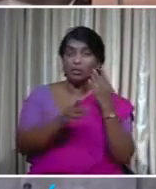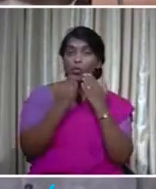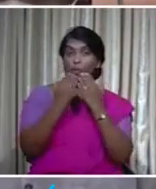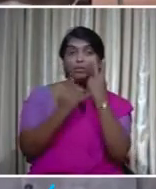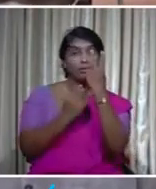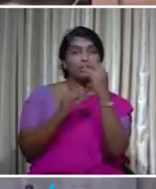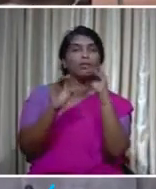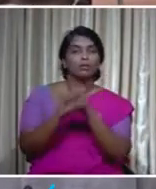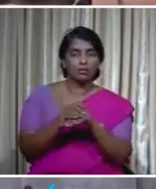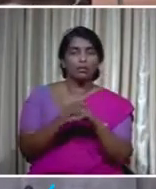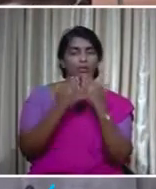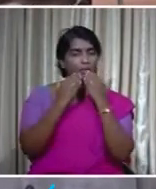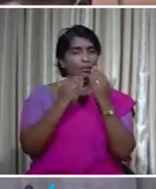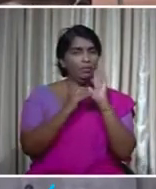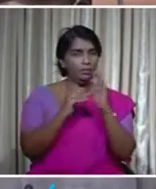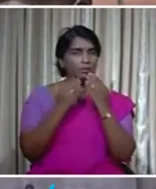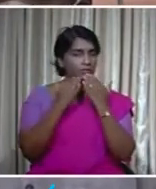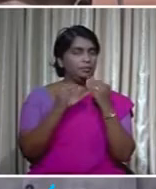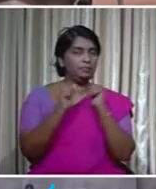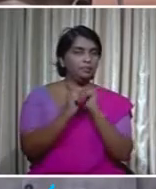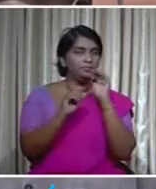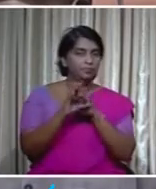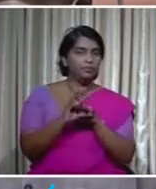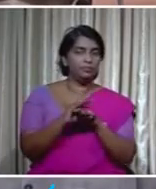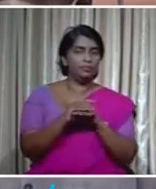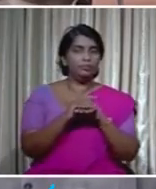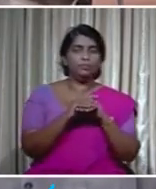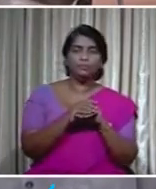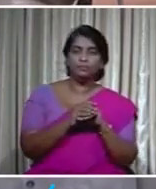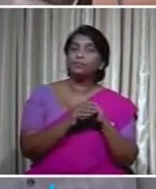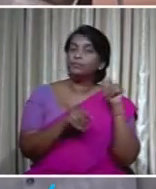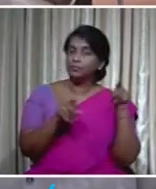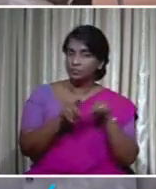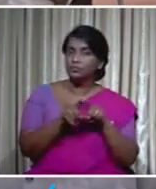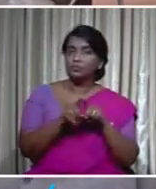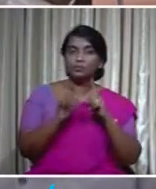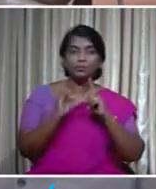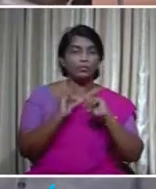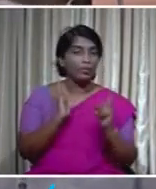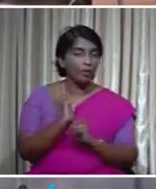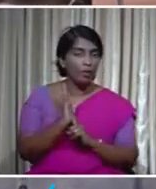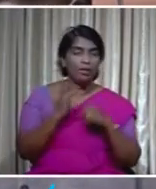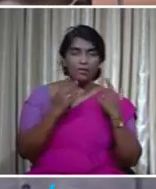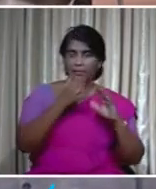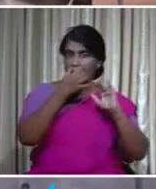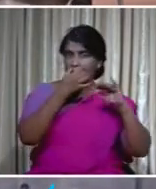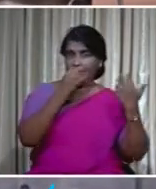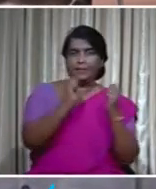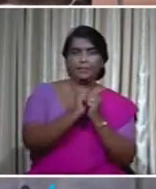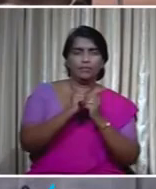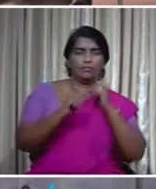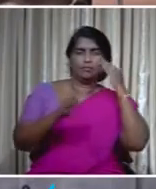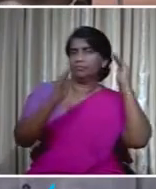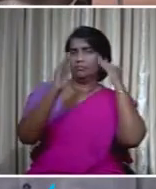வேணும். இன்றைக்கு பல மாணவர்களை பாருங்கள், காப்போத்த சாதாரணம் படித்து விட்டு அவர் தெருவிலே நிற்கிறார், போதை வசதிக்கு அடிமையாகிறார், அவர் கற்றலுக்கு